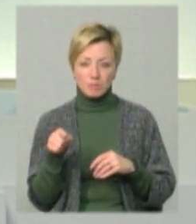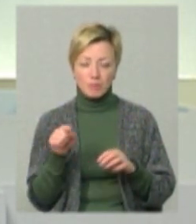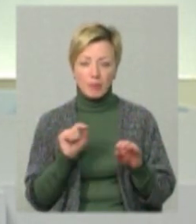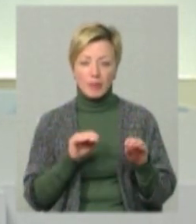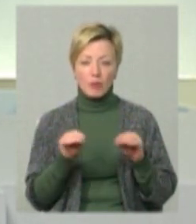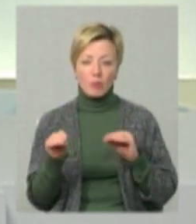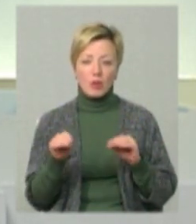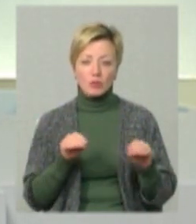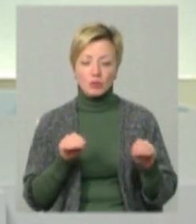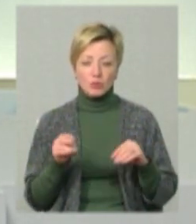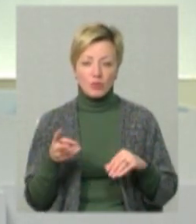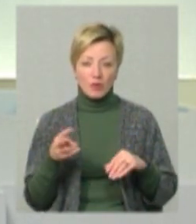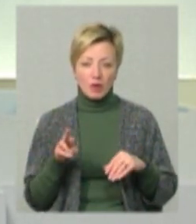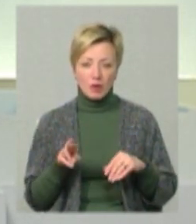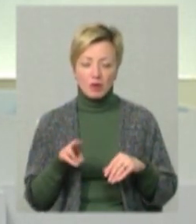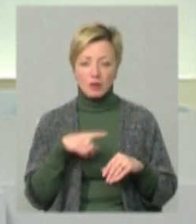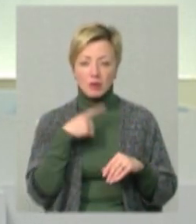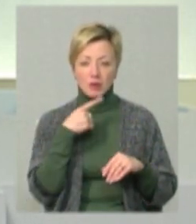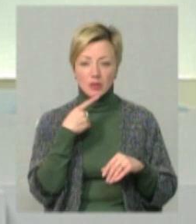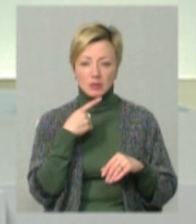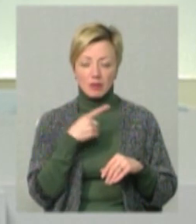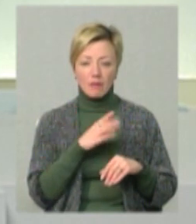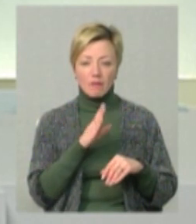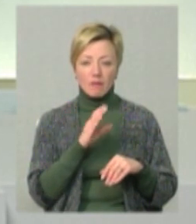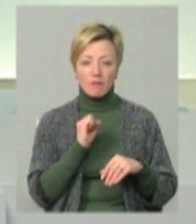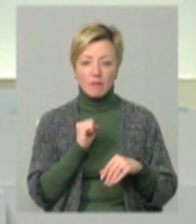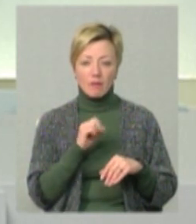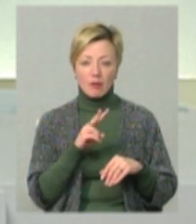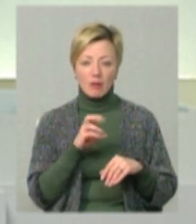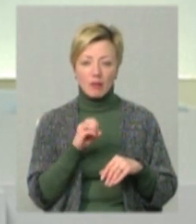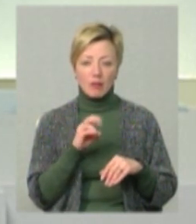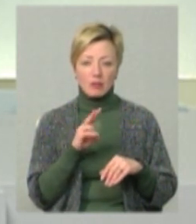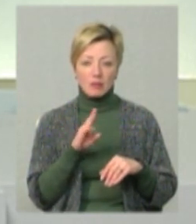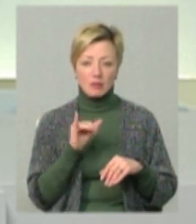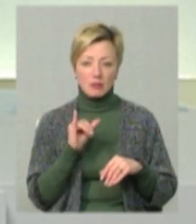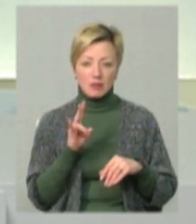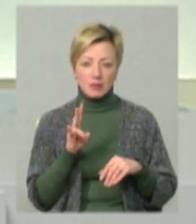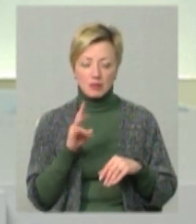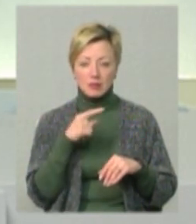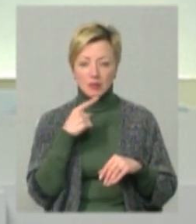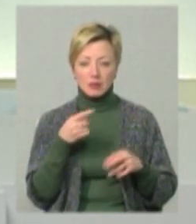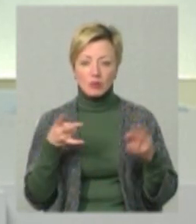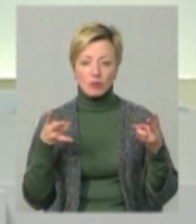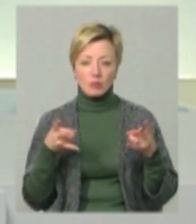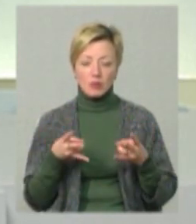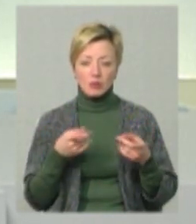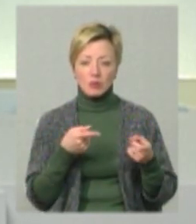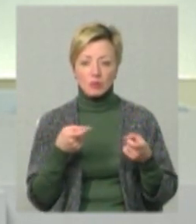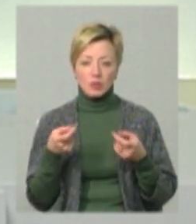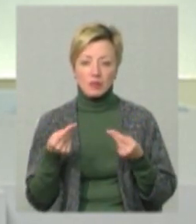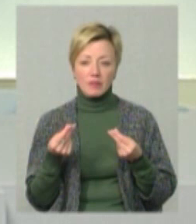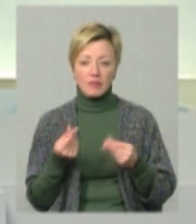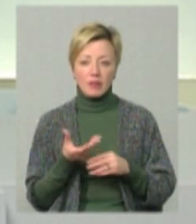до облаштування. Те, про що пан Валентин, командир бригади, зазначив, необхідно буде